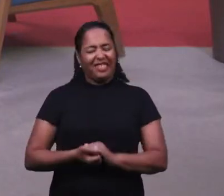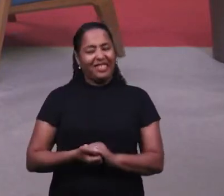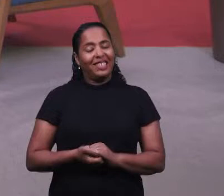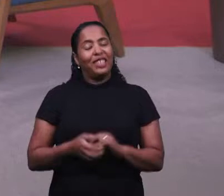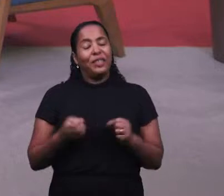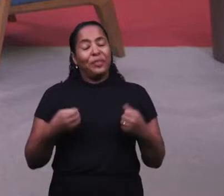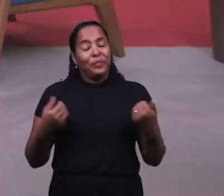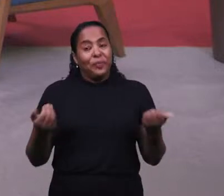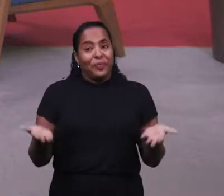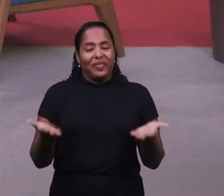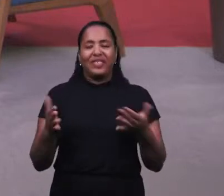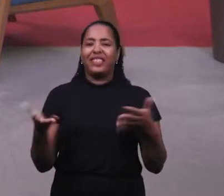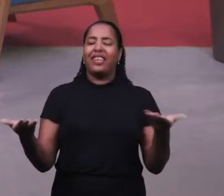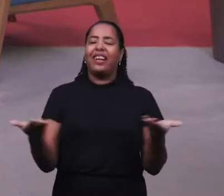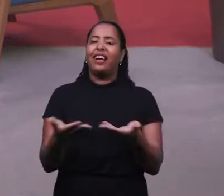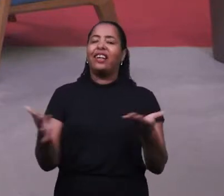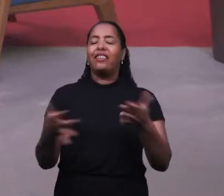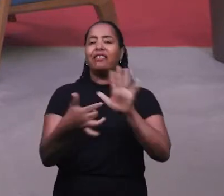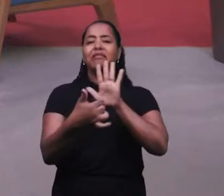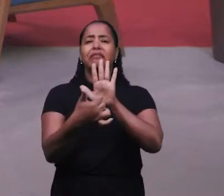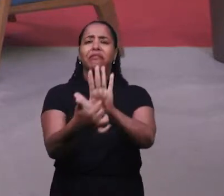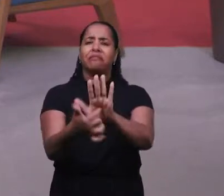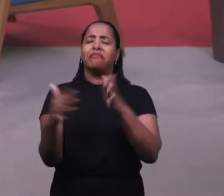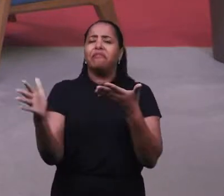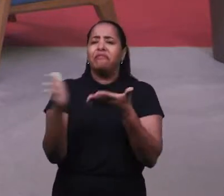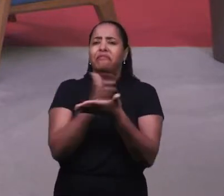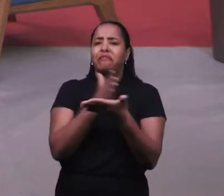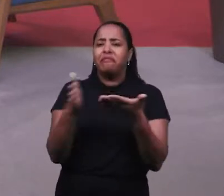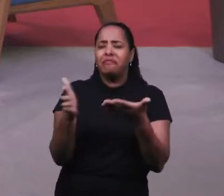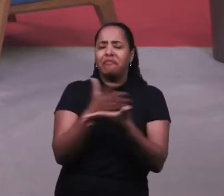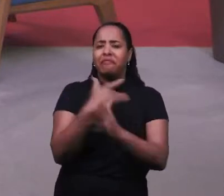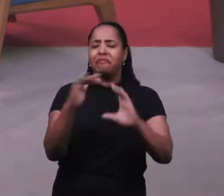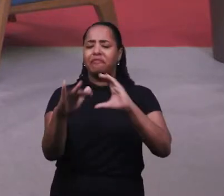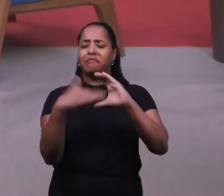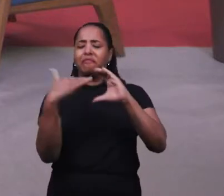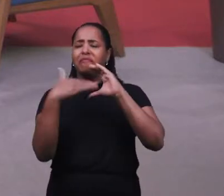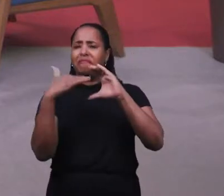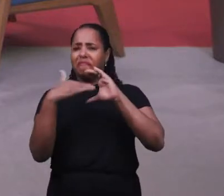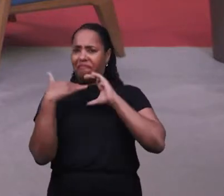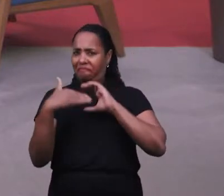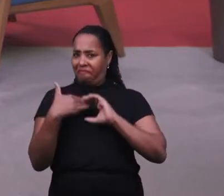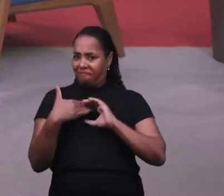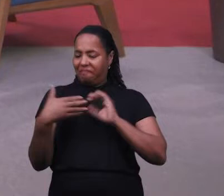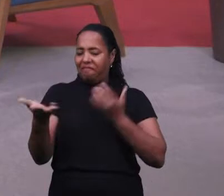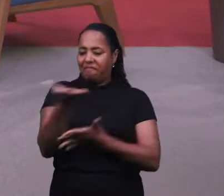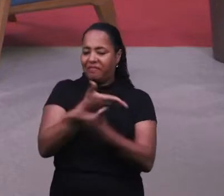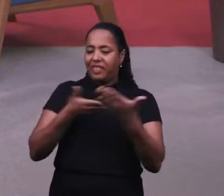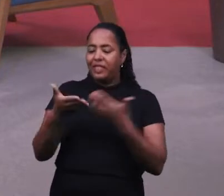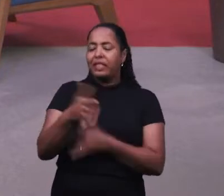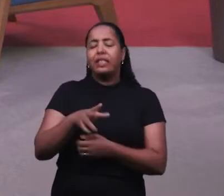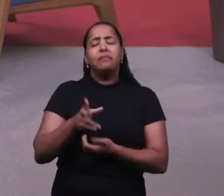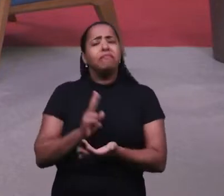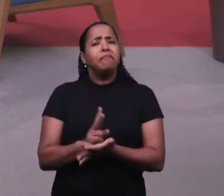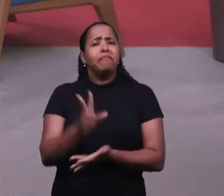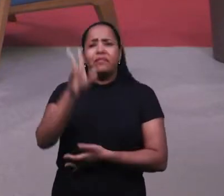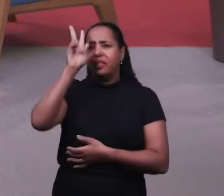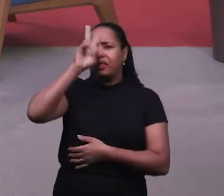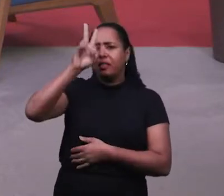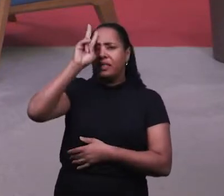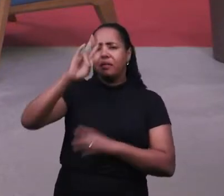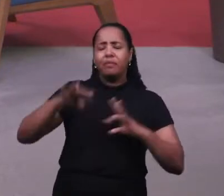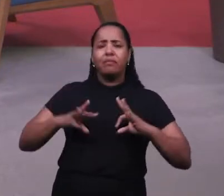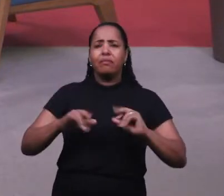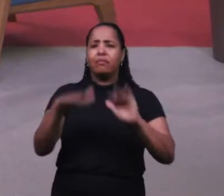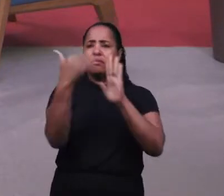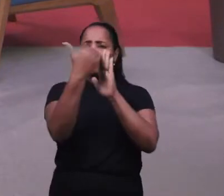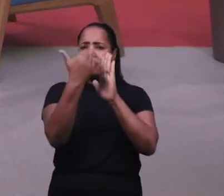à tous qui sont avec nous. Très bien. Maintenant, nous allons apporter à vous quelques participations qui nous ont été envoyées.